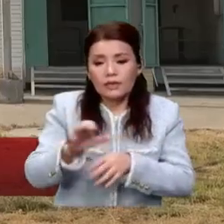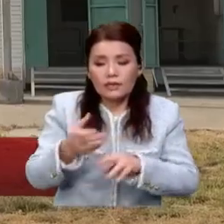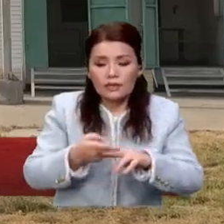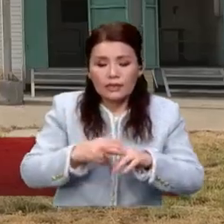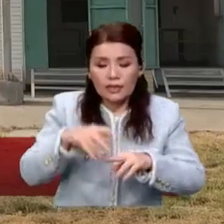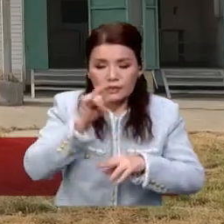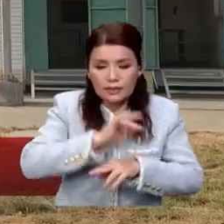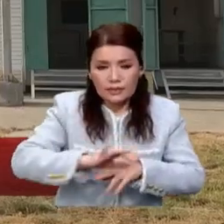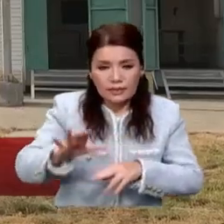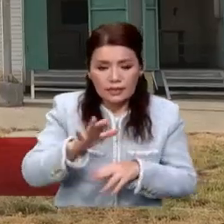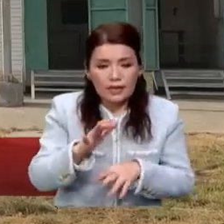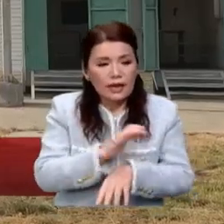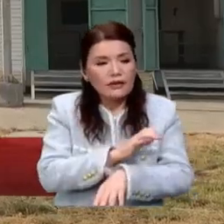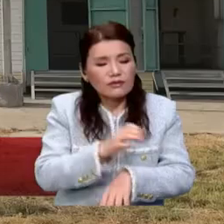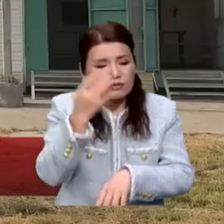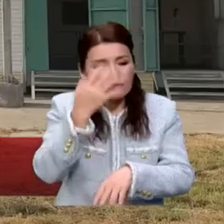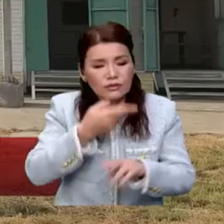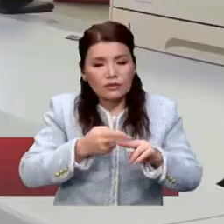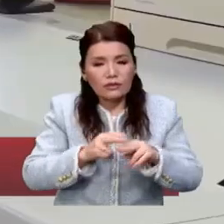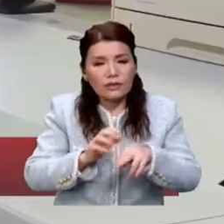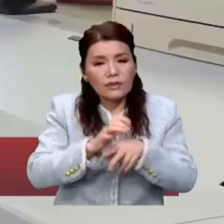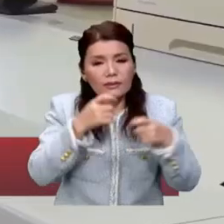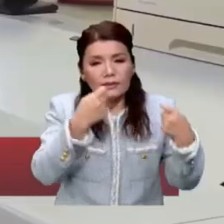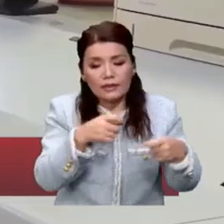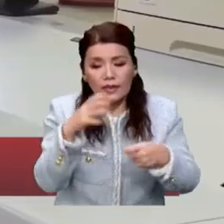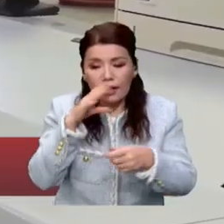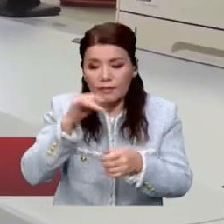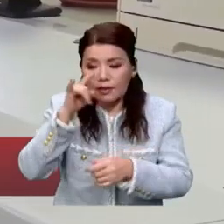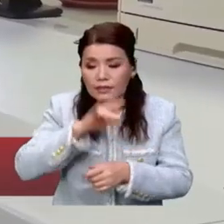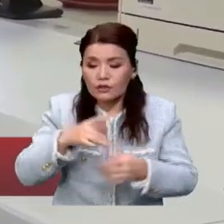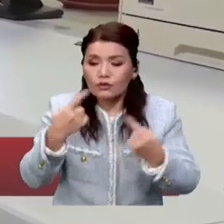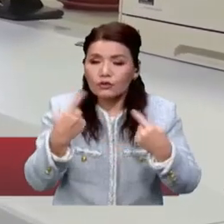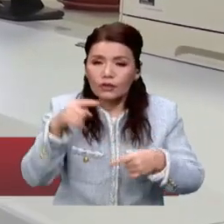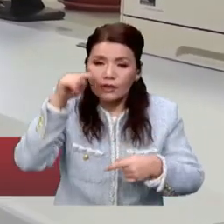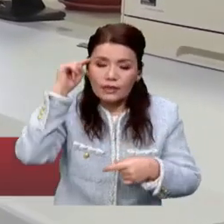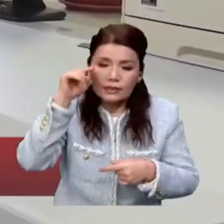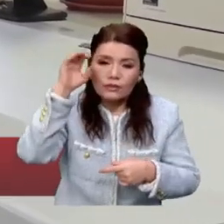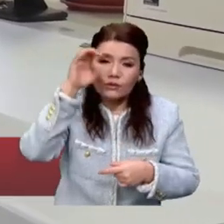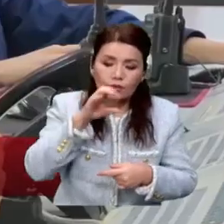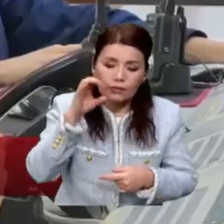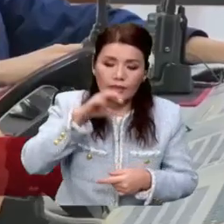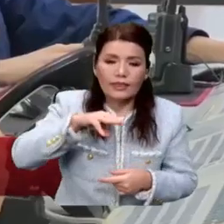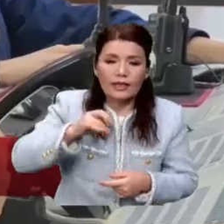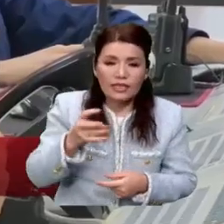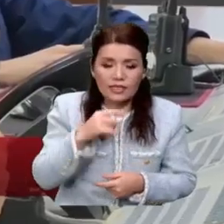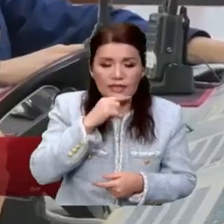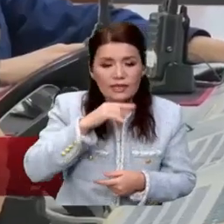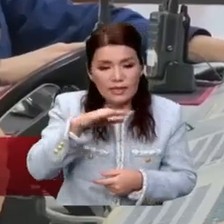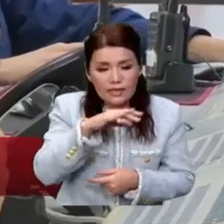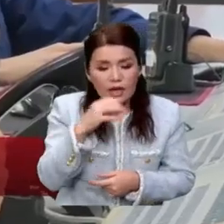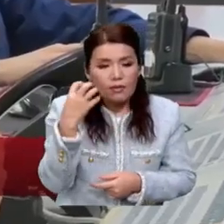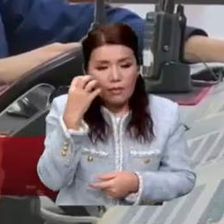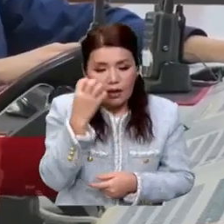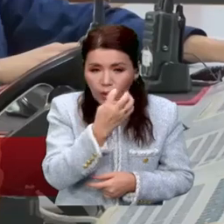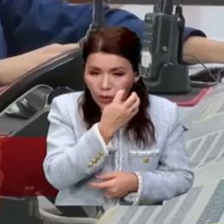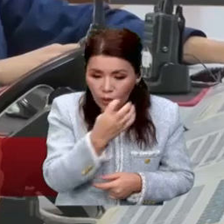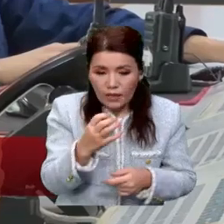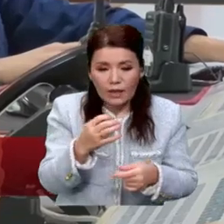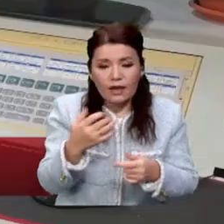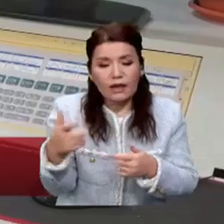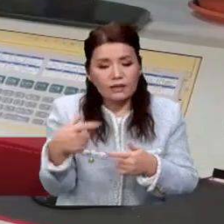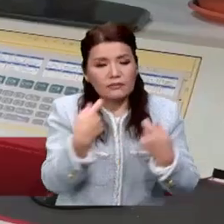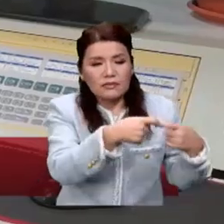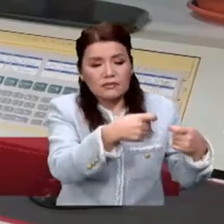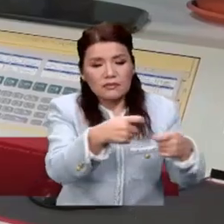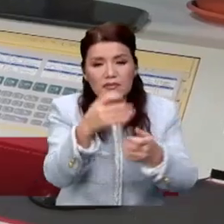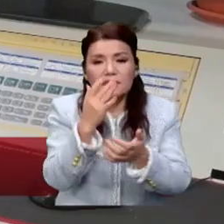000 тоннасы экспорт бағытына шығарылмақ. Бүгінде кәсіпорын Қазақстаннан бөлек Қырғызстан, Өзбекстан, Тәжікстан, Ресей мен Моңғолия мемлекеттеріне тауар жеткізіп отыр.